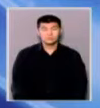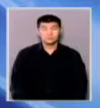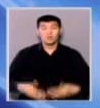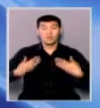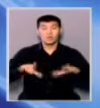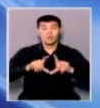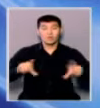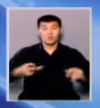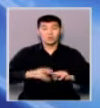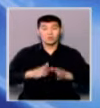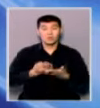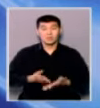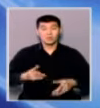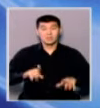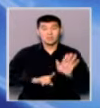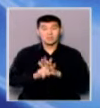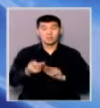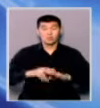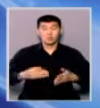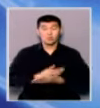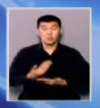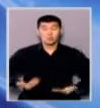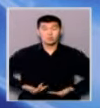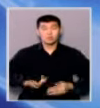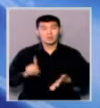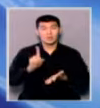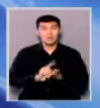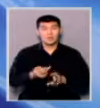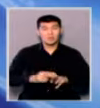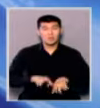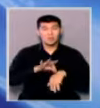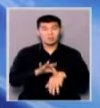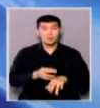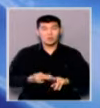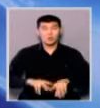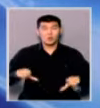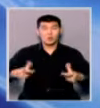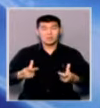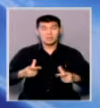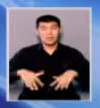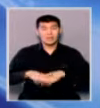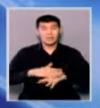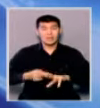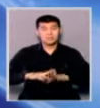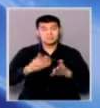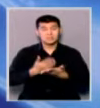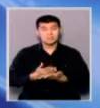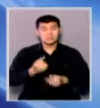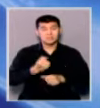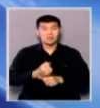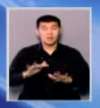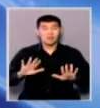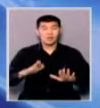Выпускники, окончившие школу и вступившие в новую жизнь, в обязательном порядке проходят единое национальное тестирование. В